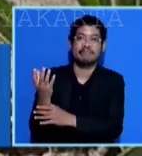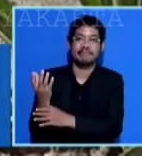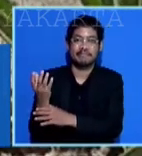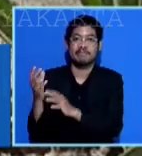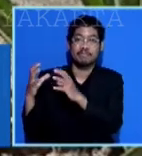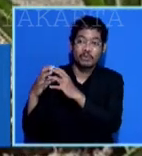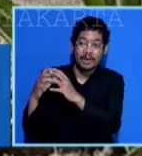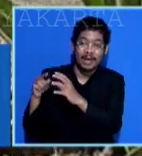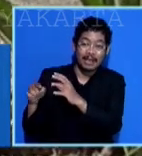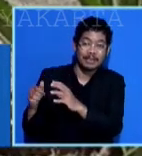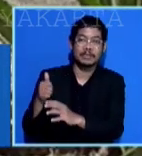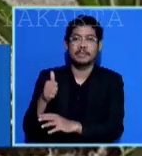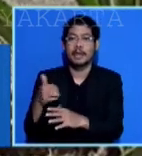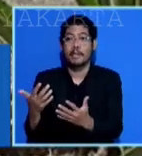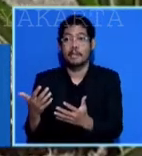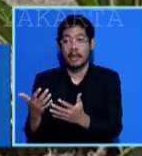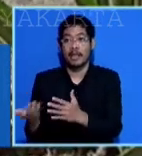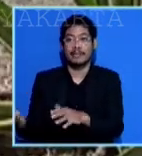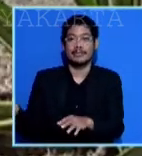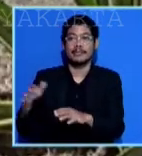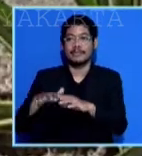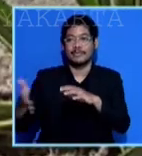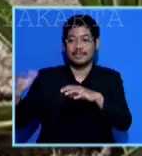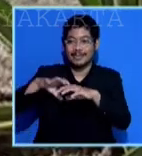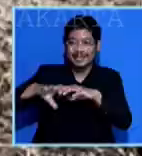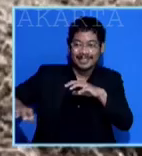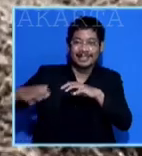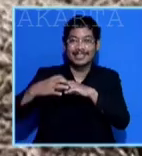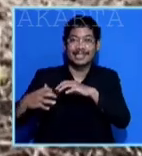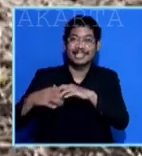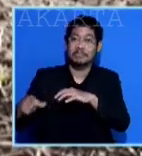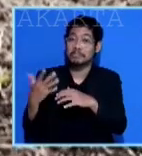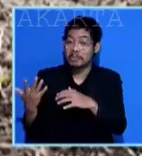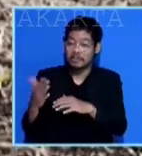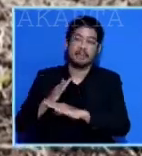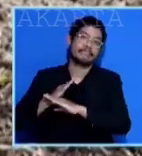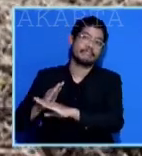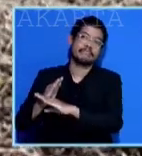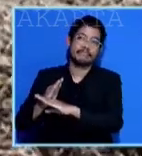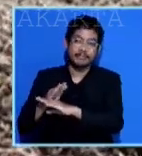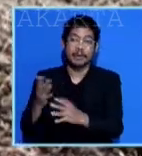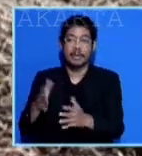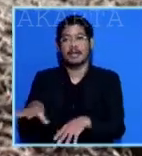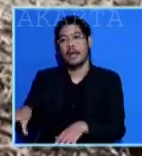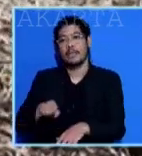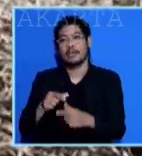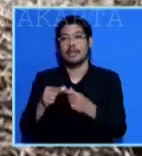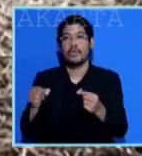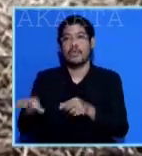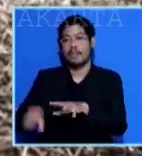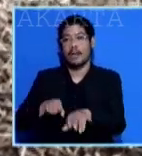erosi taneman nanas madu Menik Ugi saged dipun pendet wohipun mekaten adinugraho Lan Wendi wicaksanao asung